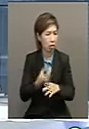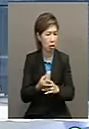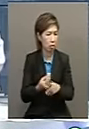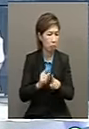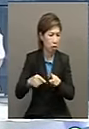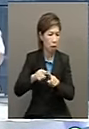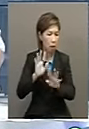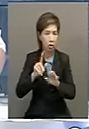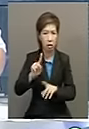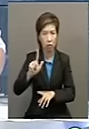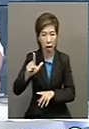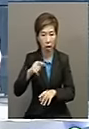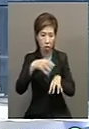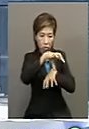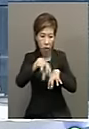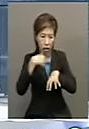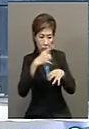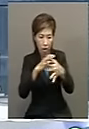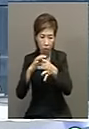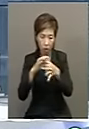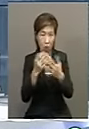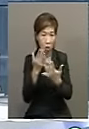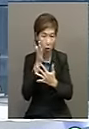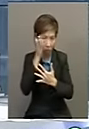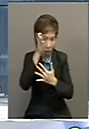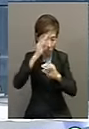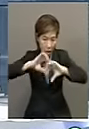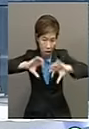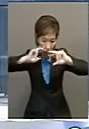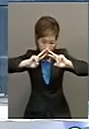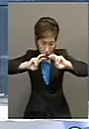ริษัทที่เกี่ยวข้องเป็นใครบ้างเรื่องนี้น่าจะเป็นโจทย์ใหญ่ต่อไปให้ทางรัฐบาลสางต่อนะครับ